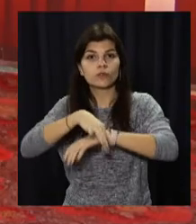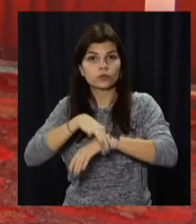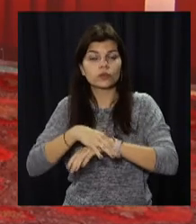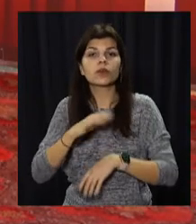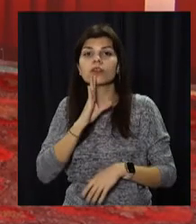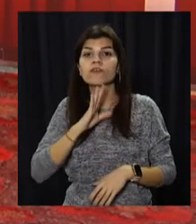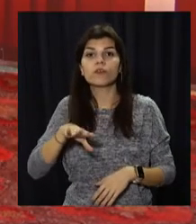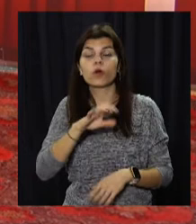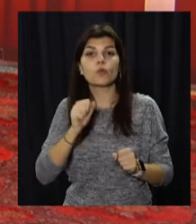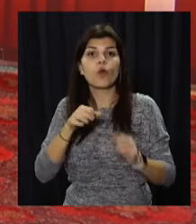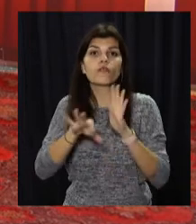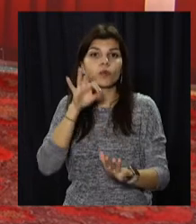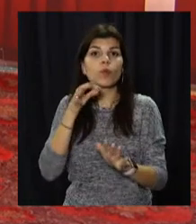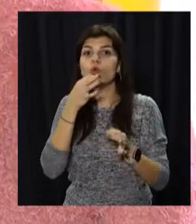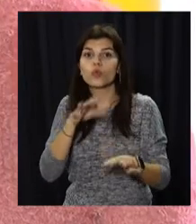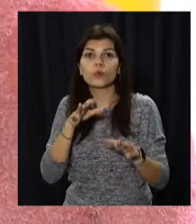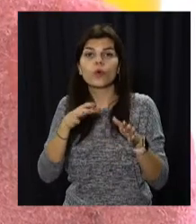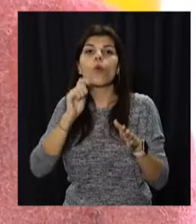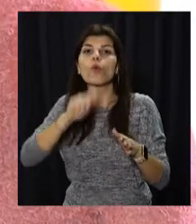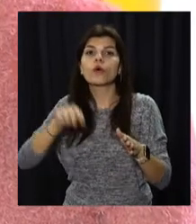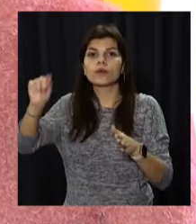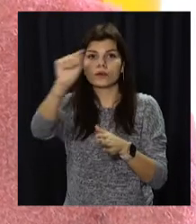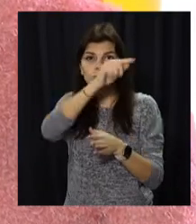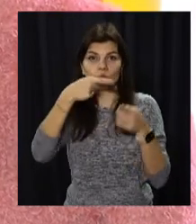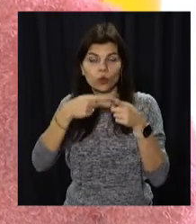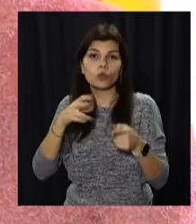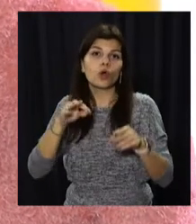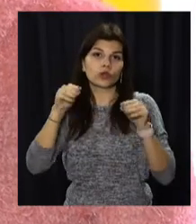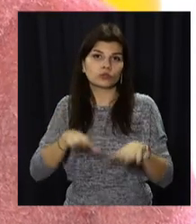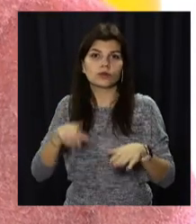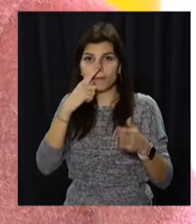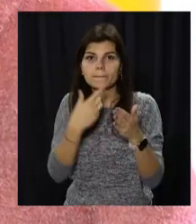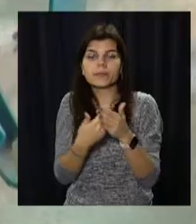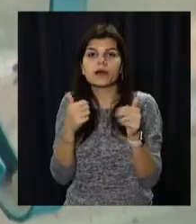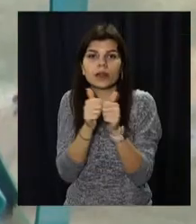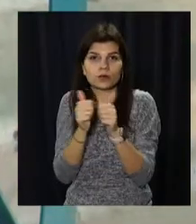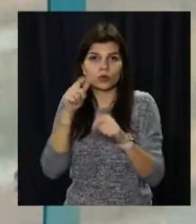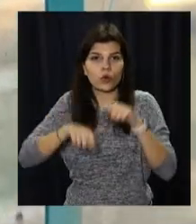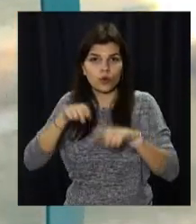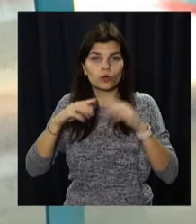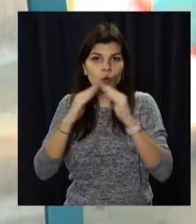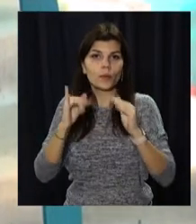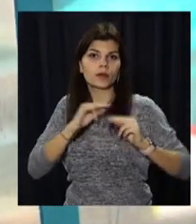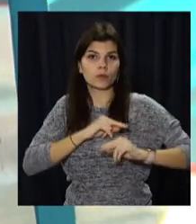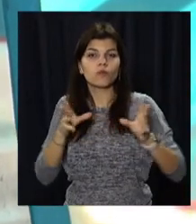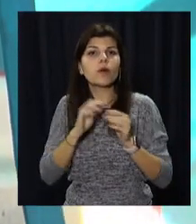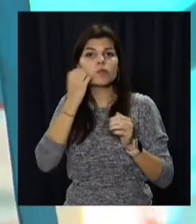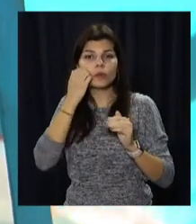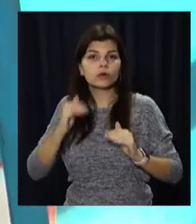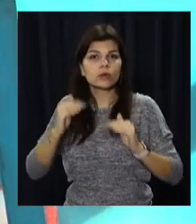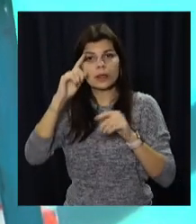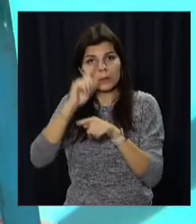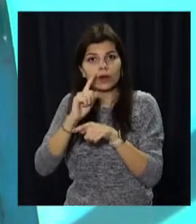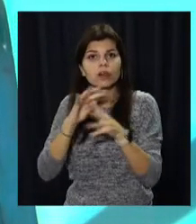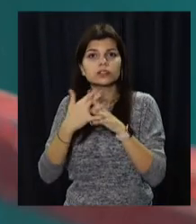оселю дівчина могла обрати у будь-якому куточку України, проте вирішила бути ближче до рідної домівки та роботи. Росла з бабусею та меншим